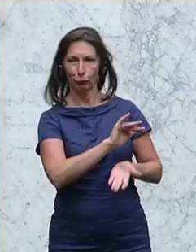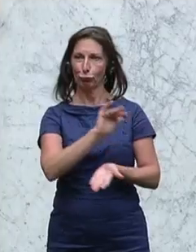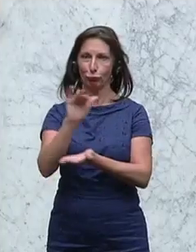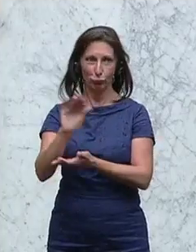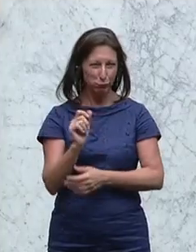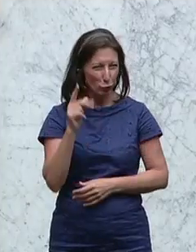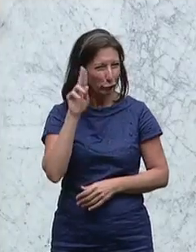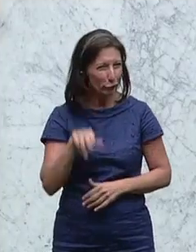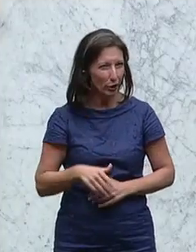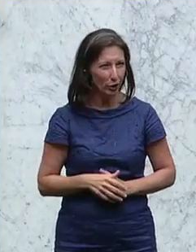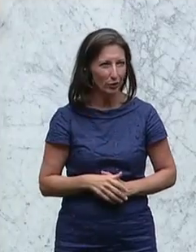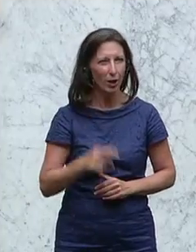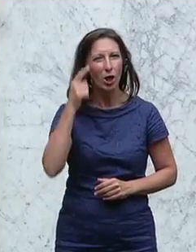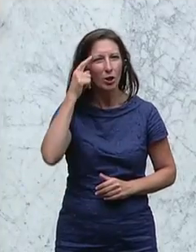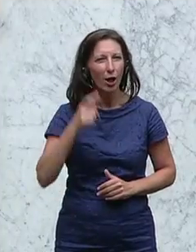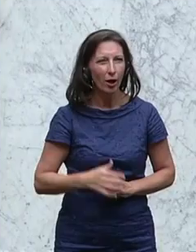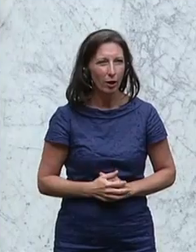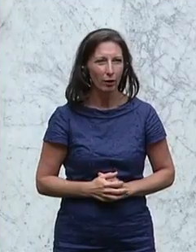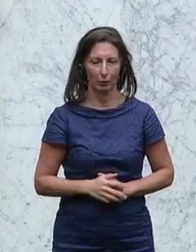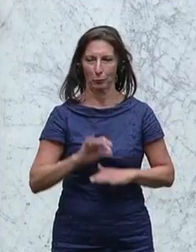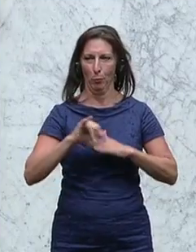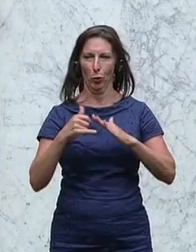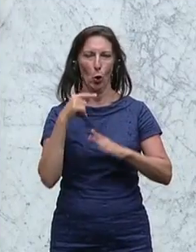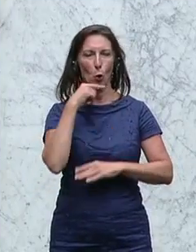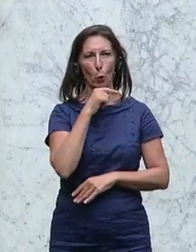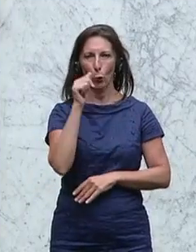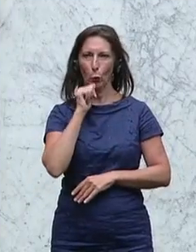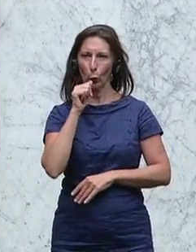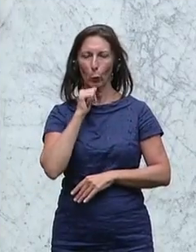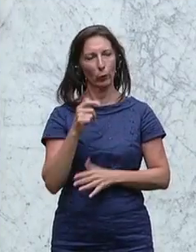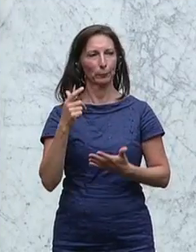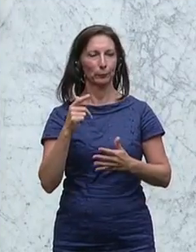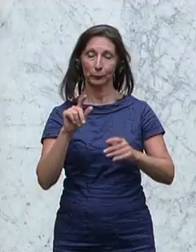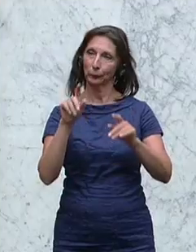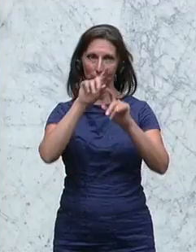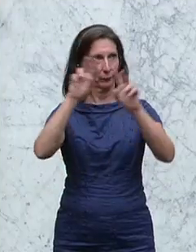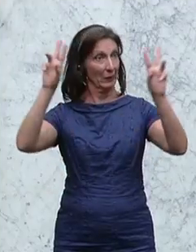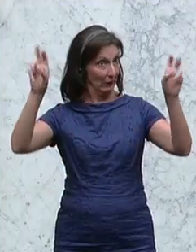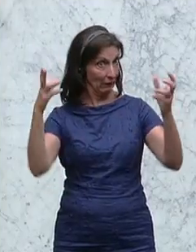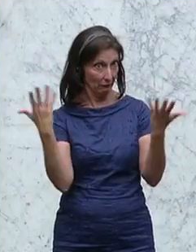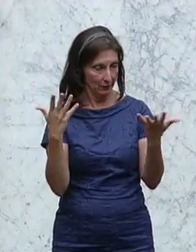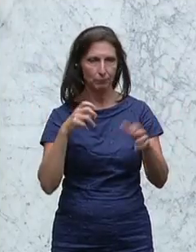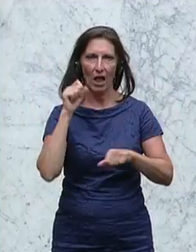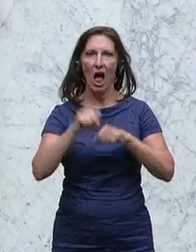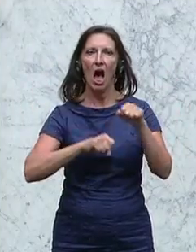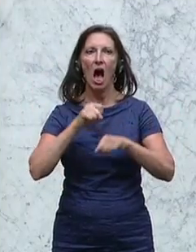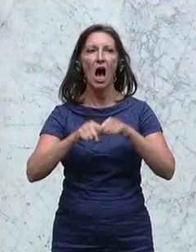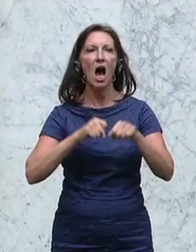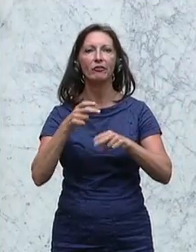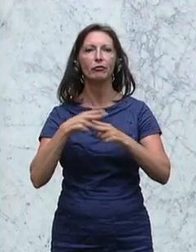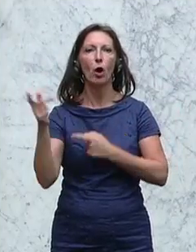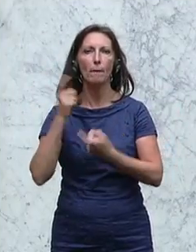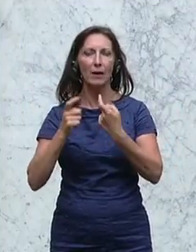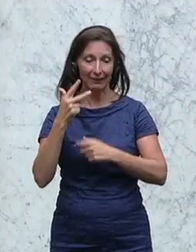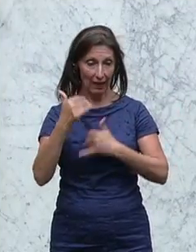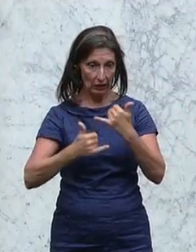das so. Man denke an das rot-grüne Projekt Radfahren für Migrantinnen. Seit 3 Jahren radeln da nicht einmal 50